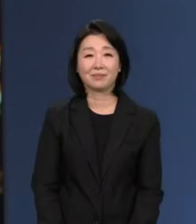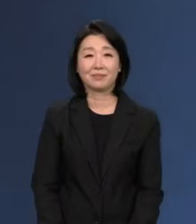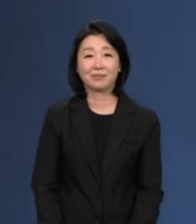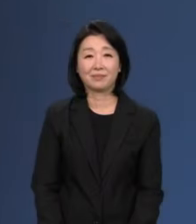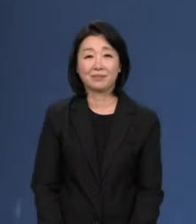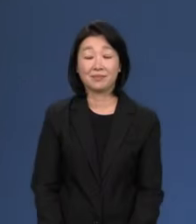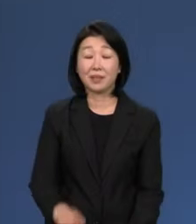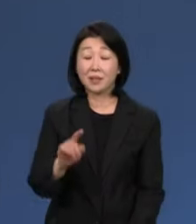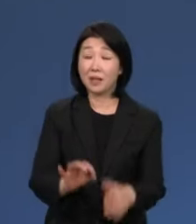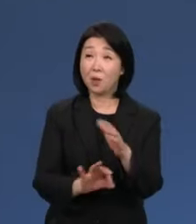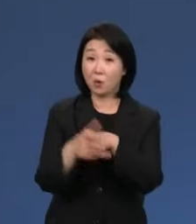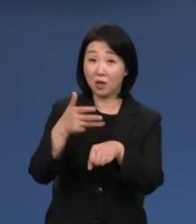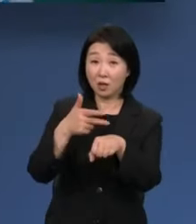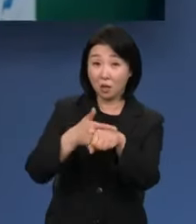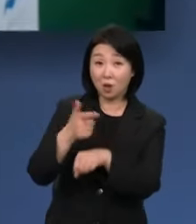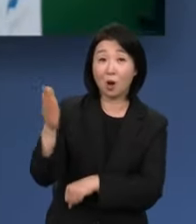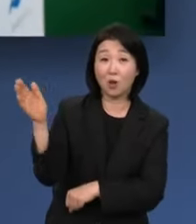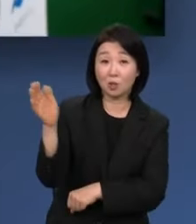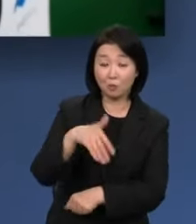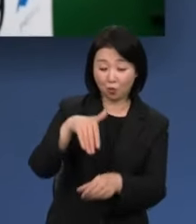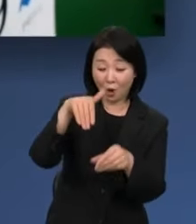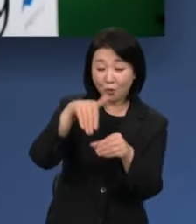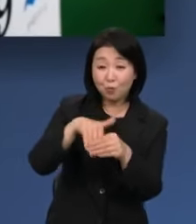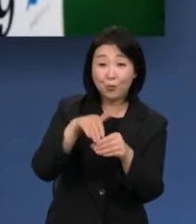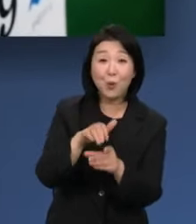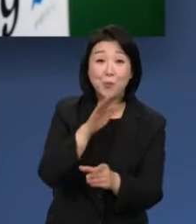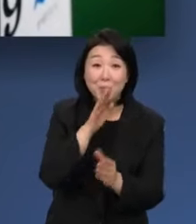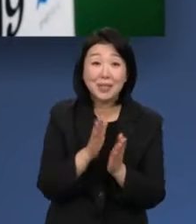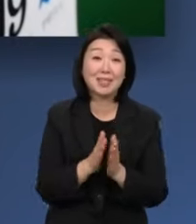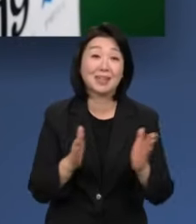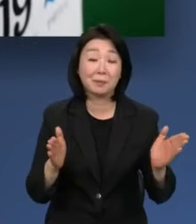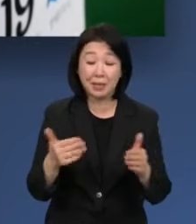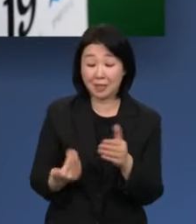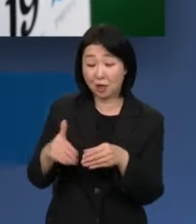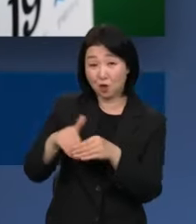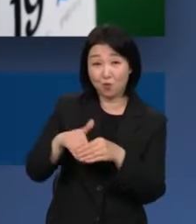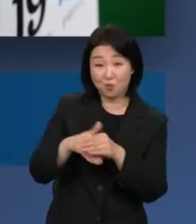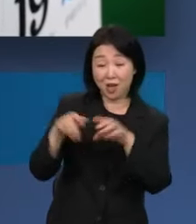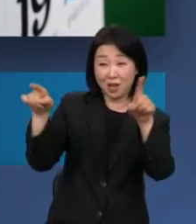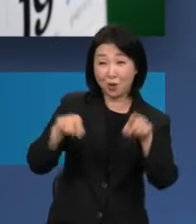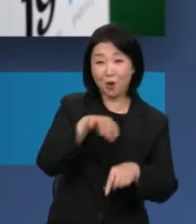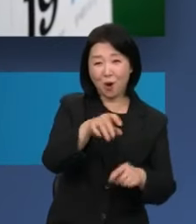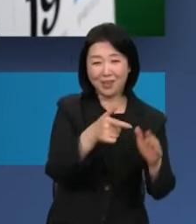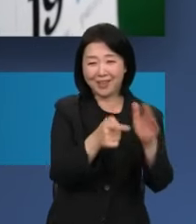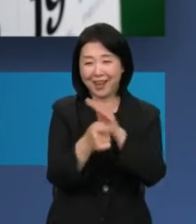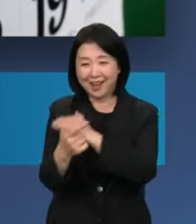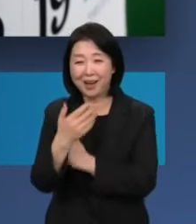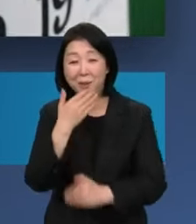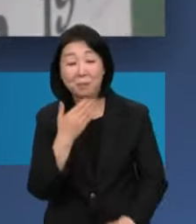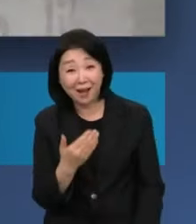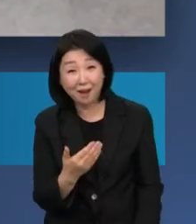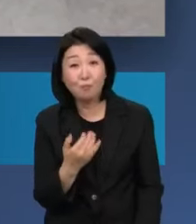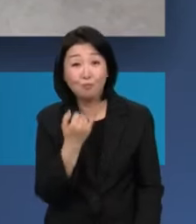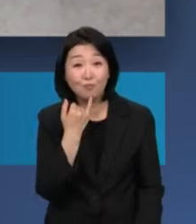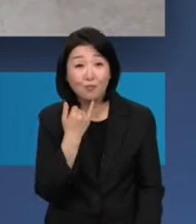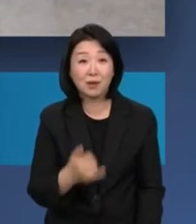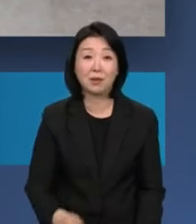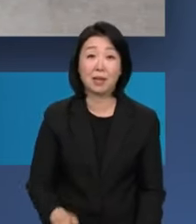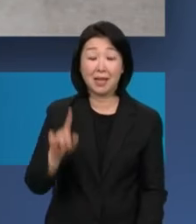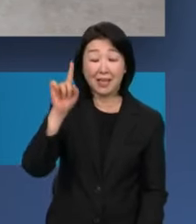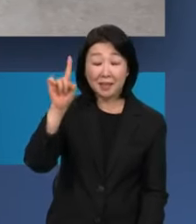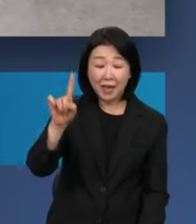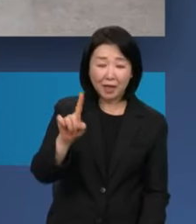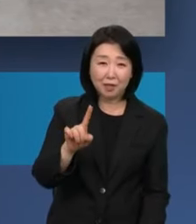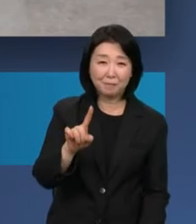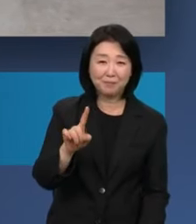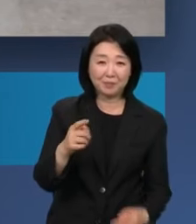네, 내일 오전 6시부터 총선 본투표가 시작이 됩니다. 사전투표는 전국 어디든 가까운 투표소에서 가능했지만 내일은